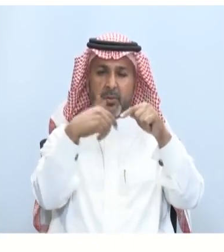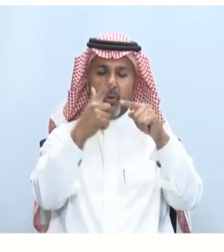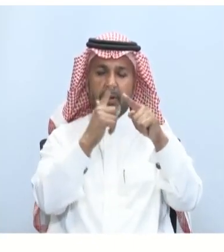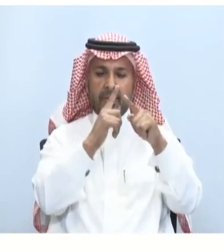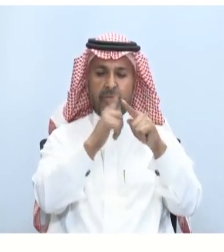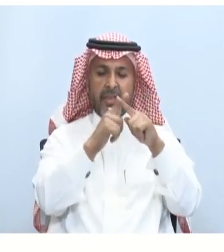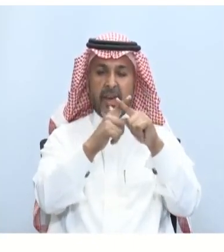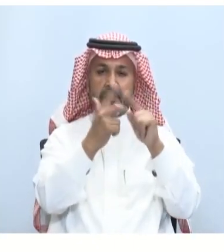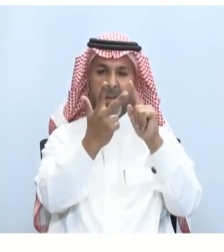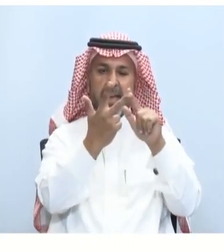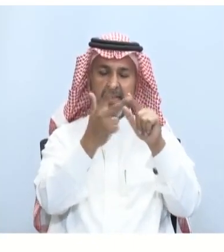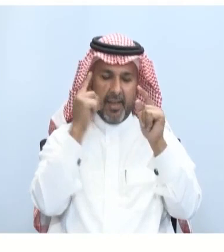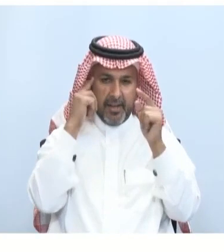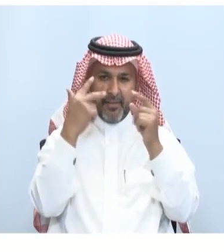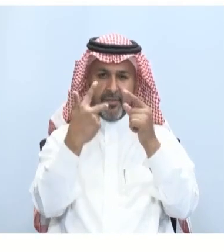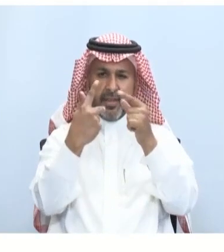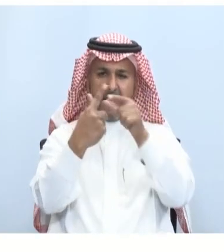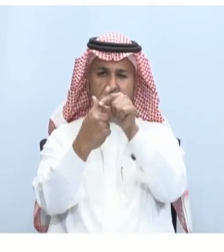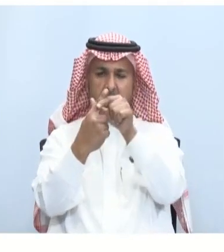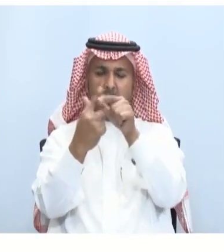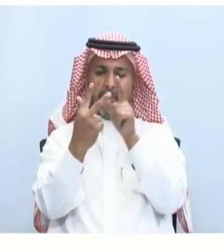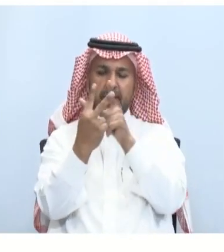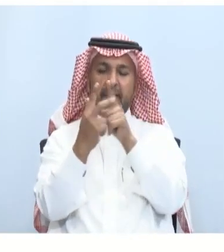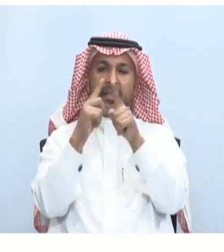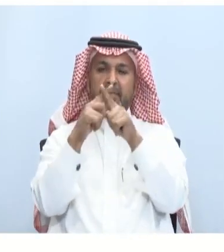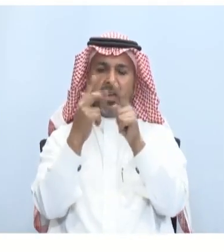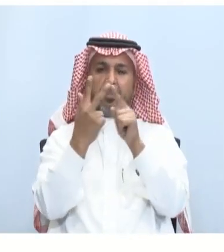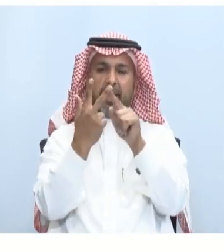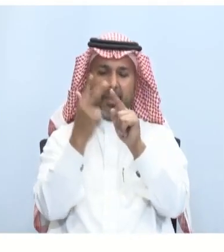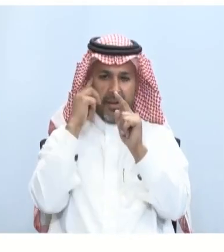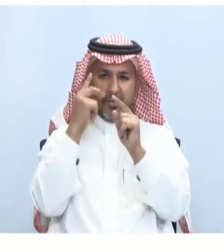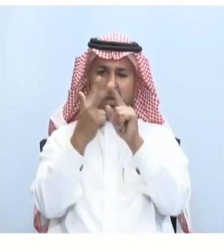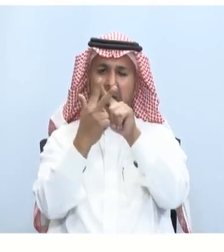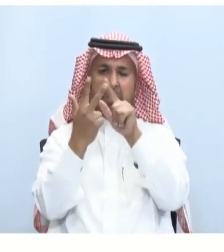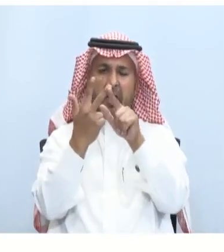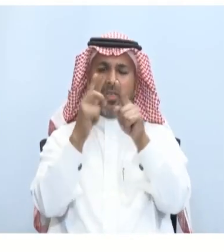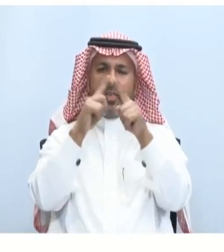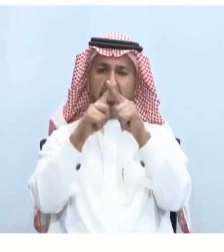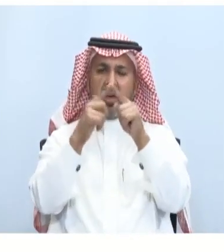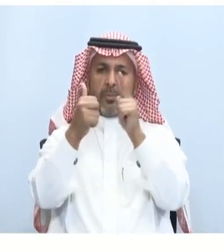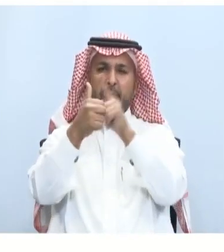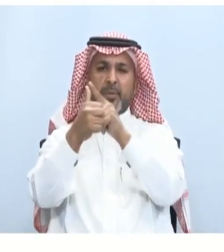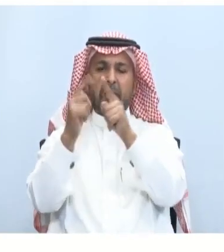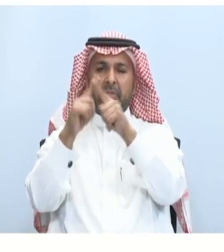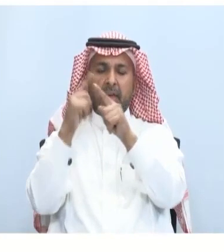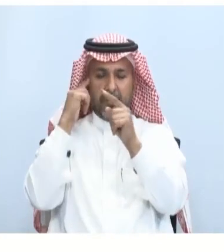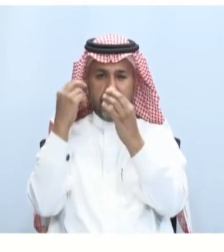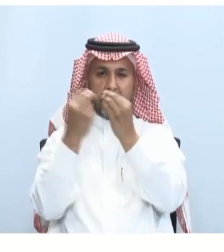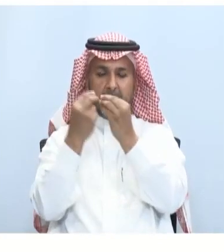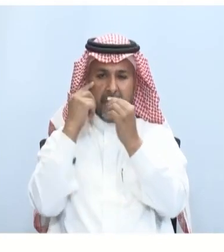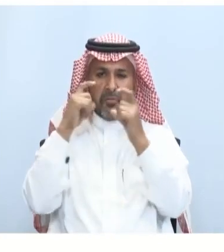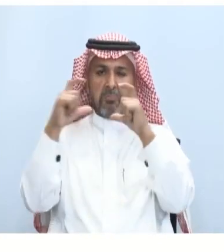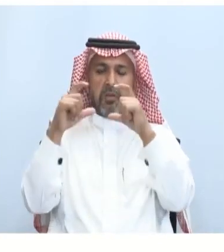التخيليه اي طبعا اي اس واحد اللي هي جذر سالب واحد اللي هي اي وماذا تساوي اللي هي مثل ما